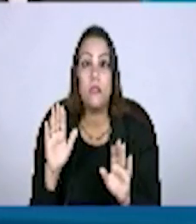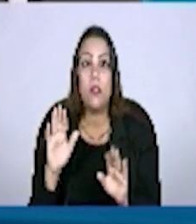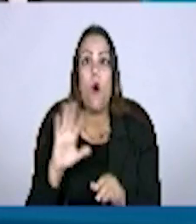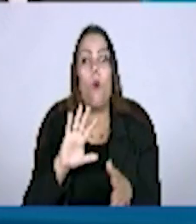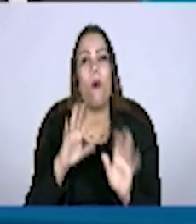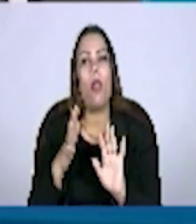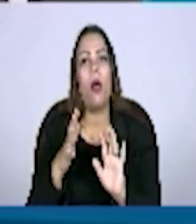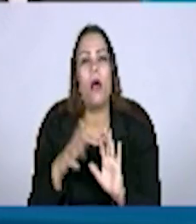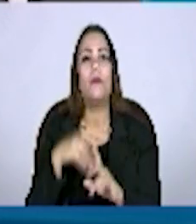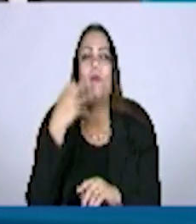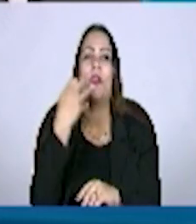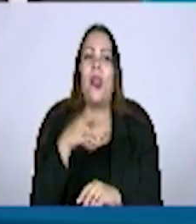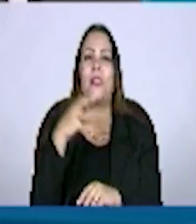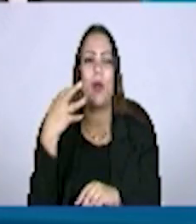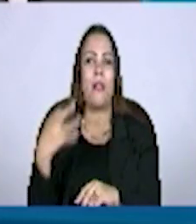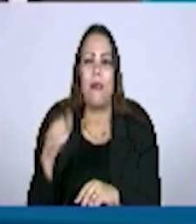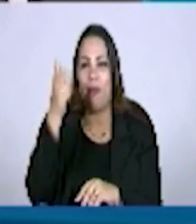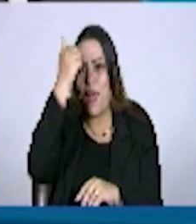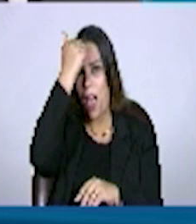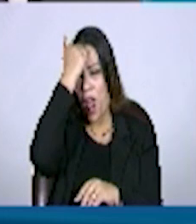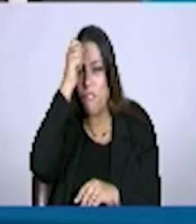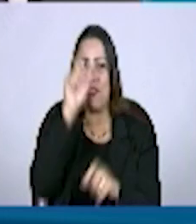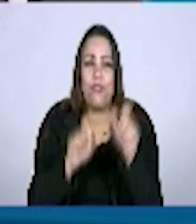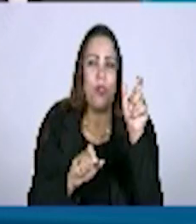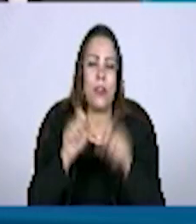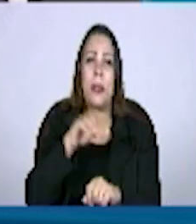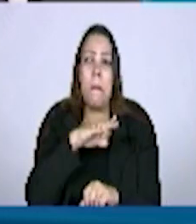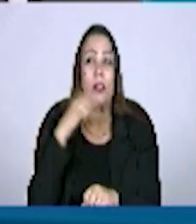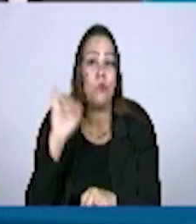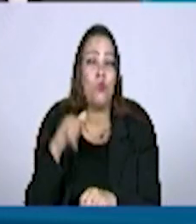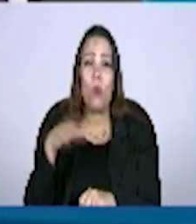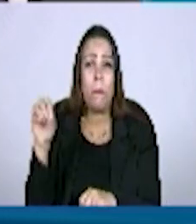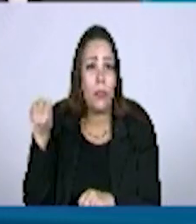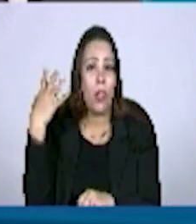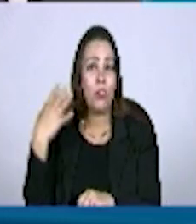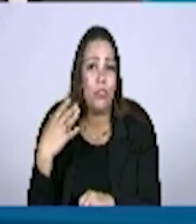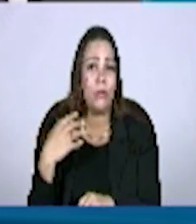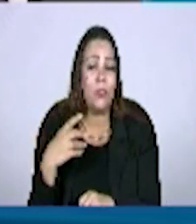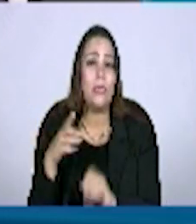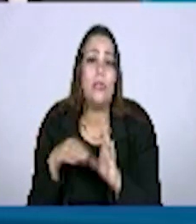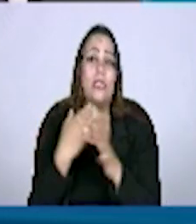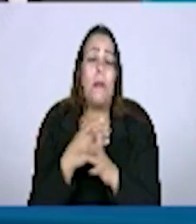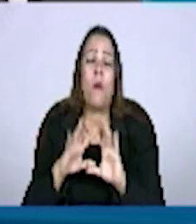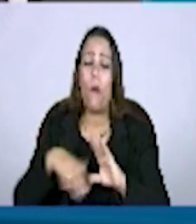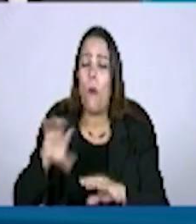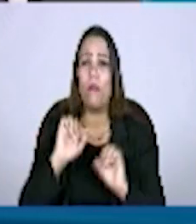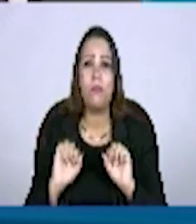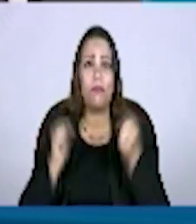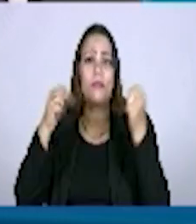ولا 33000 واحد ولا 300 واحد دول مش مكفين ك حتى تصوروا